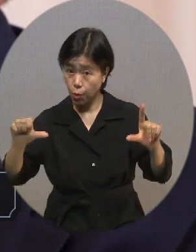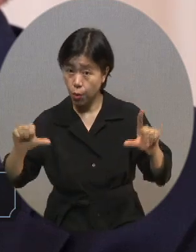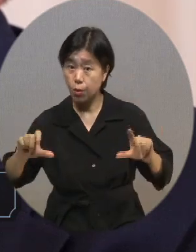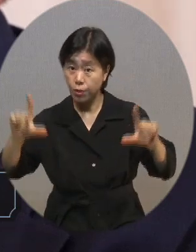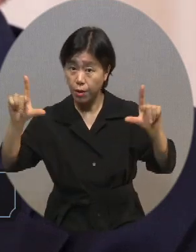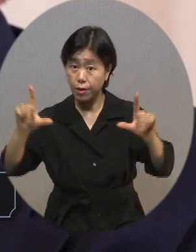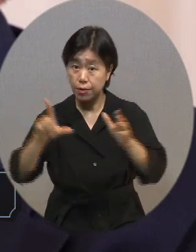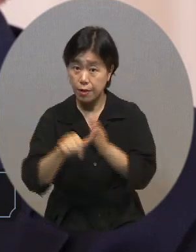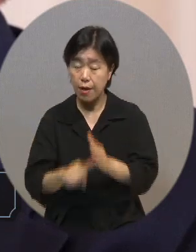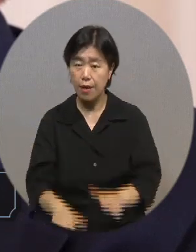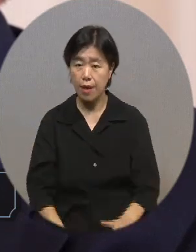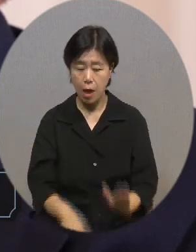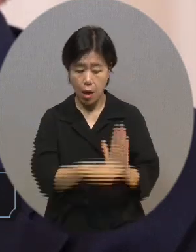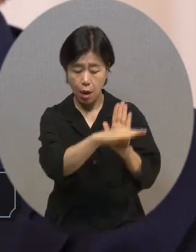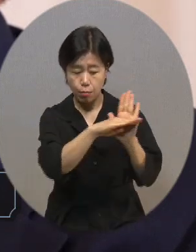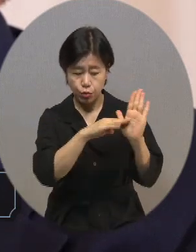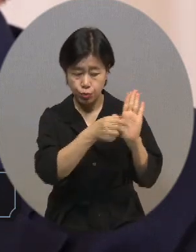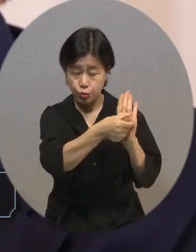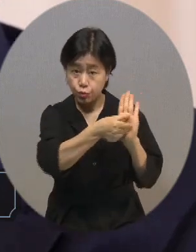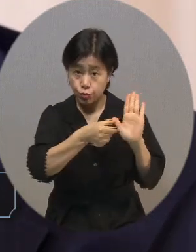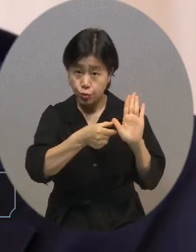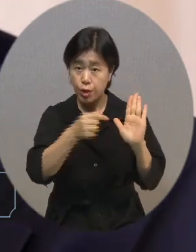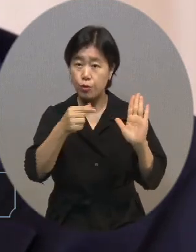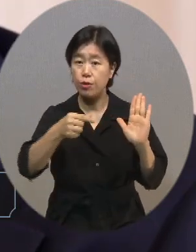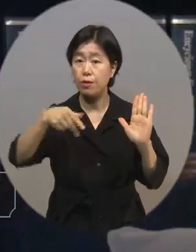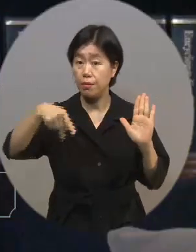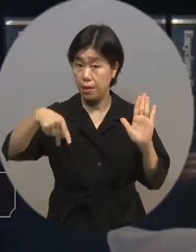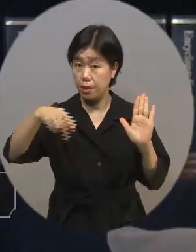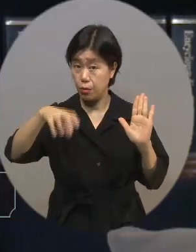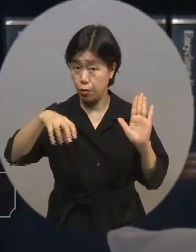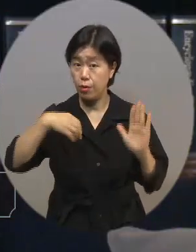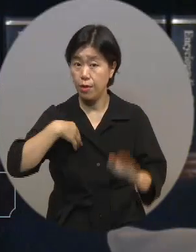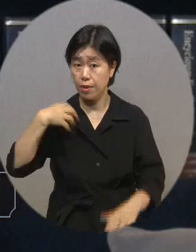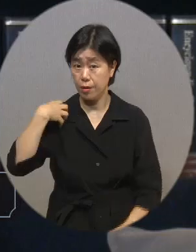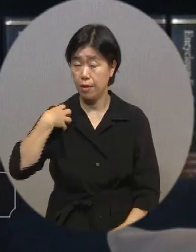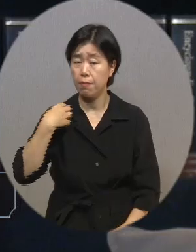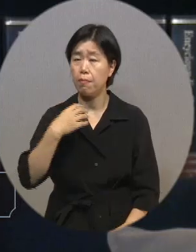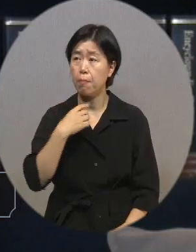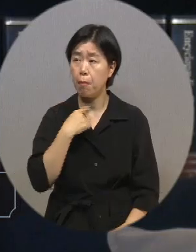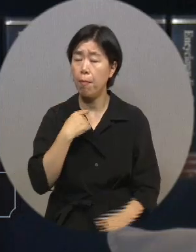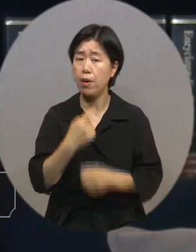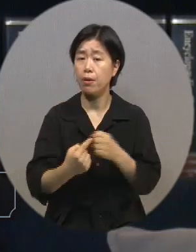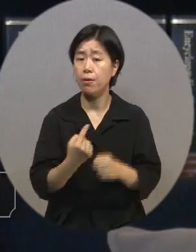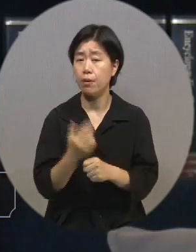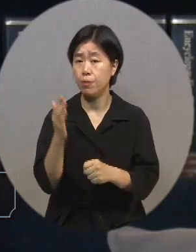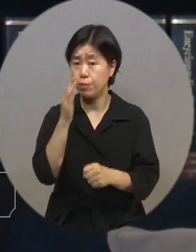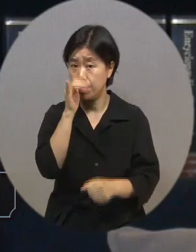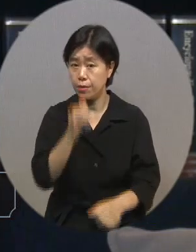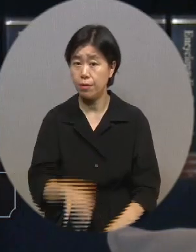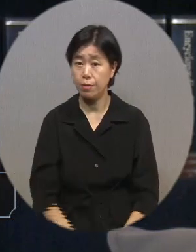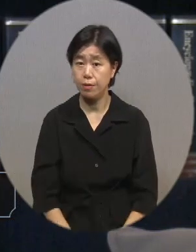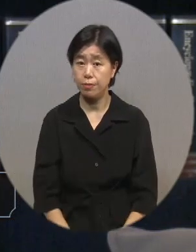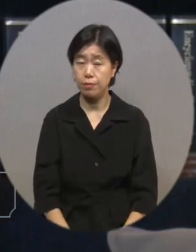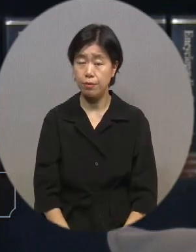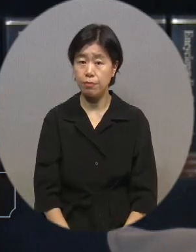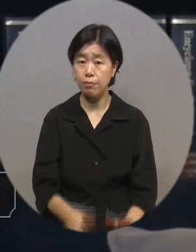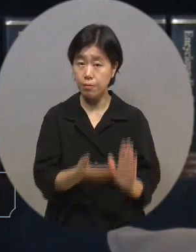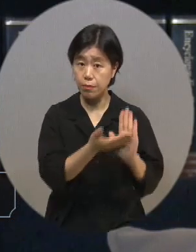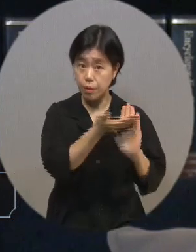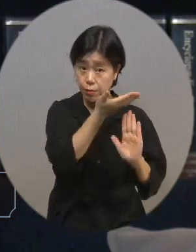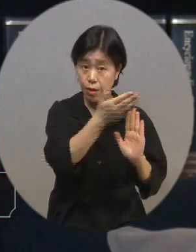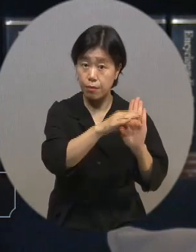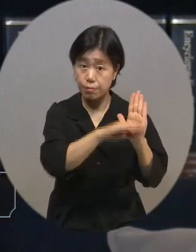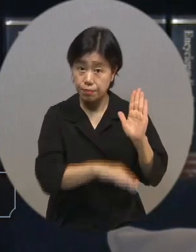비무장지대 DMZ GOP 대대장을 13개월을 했어요. 북한도 그렇고 우리도 그렇고 통상은 군사 붕괴